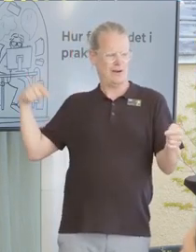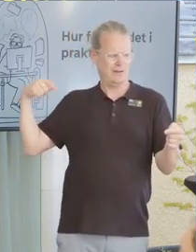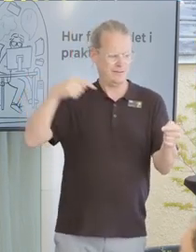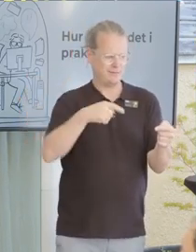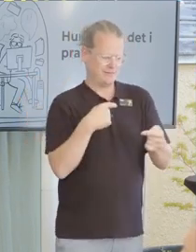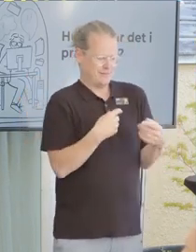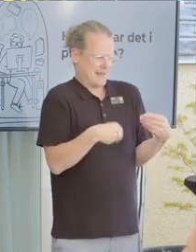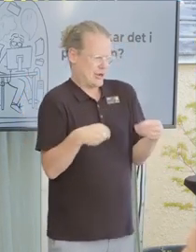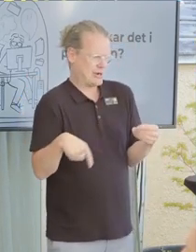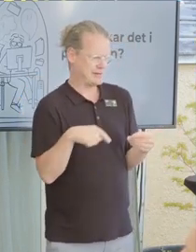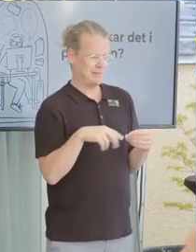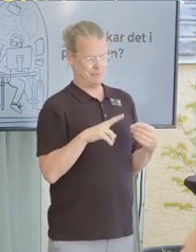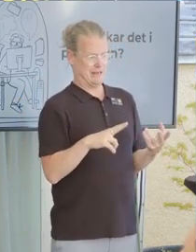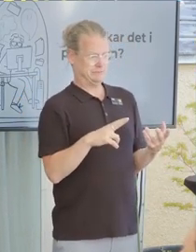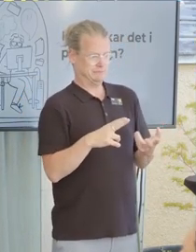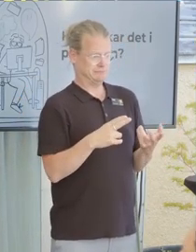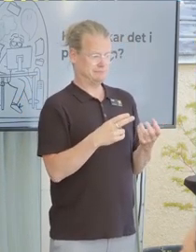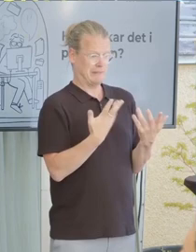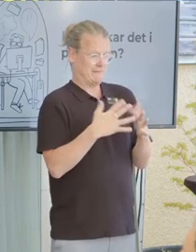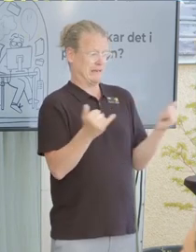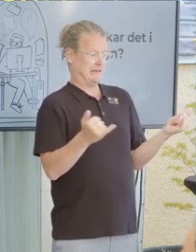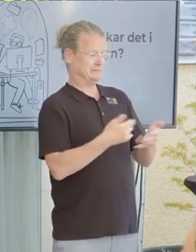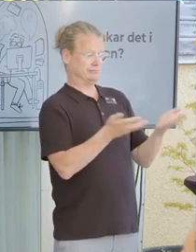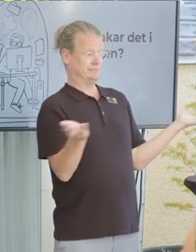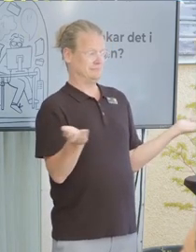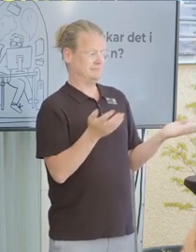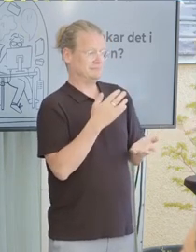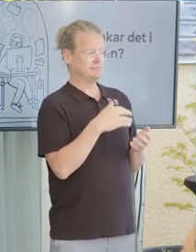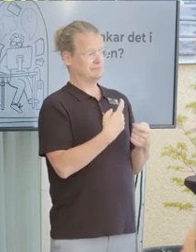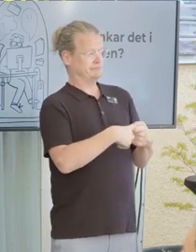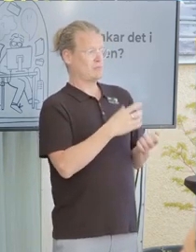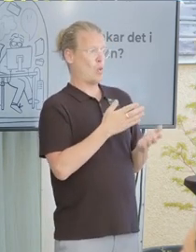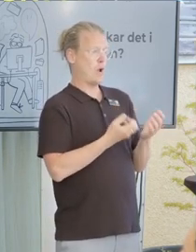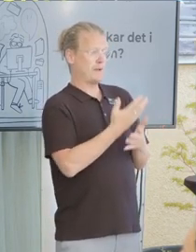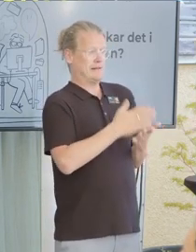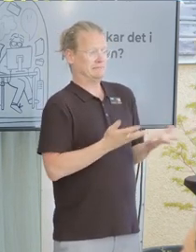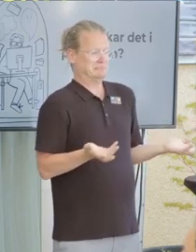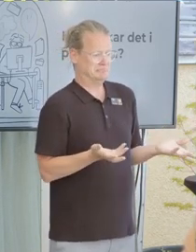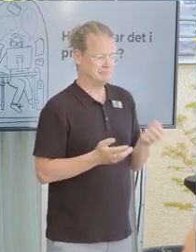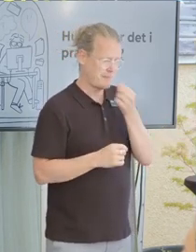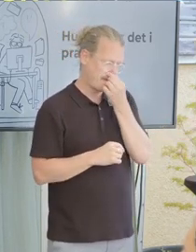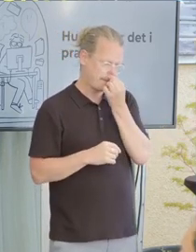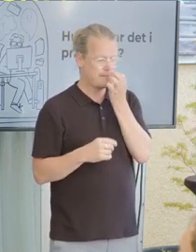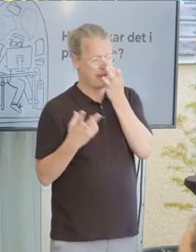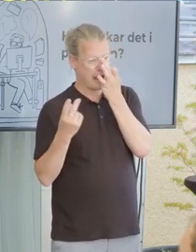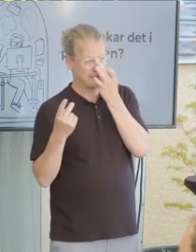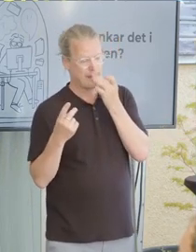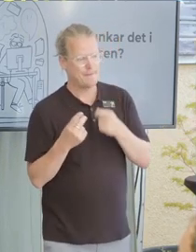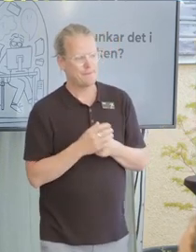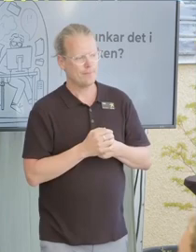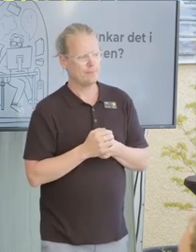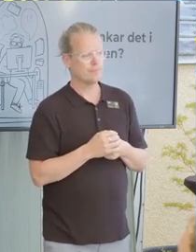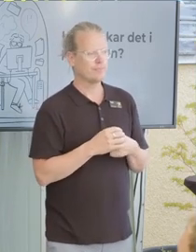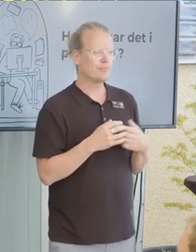upphovsrättsligt fritt. Och i en annan studie har vi arbetat med vad som benämndes som politiskt i efterkrigstidens